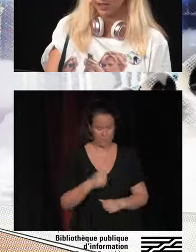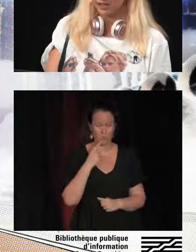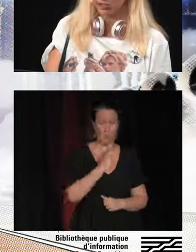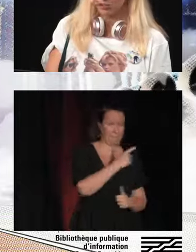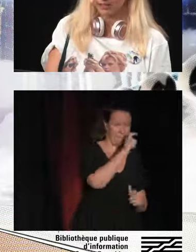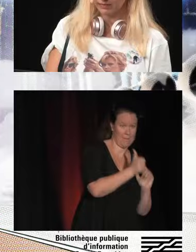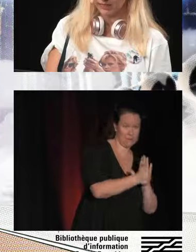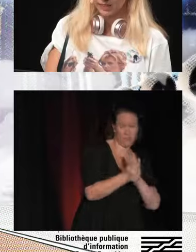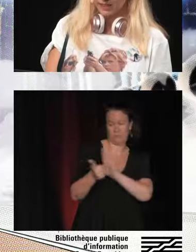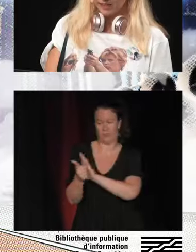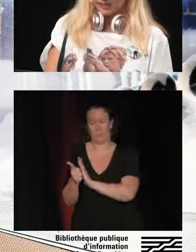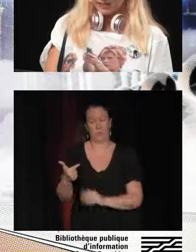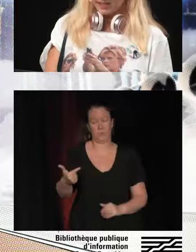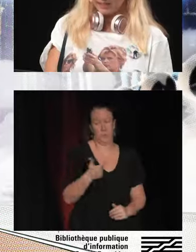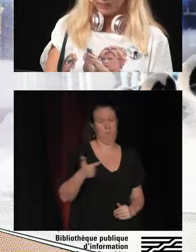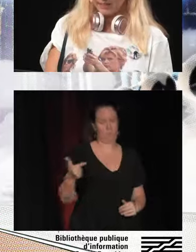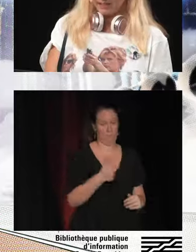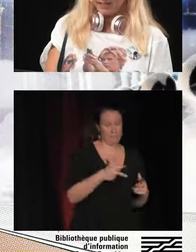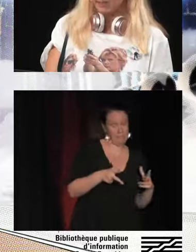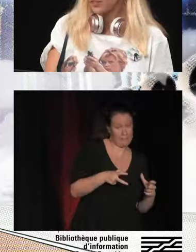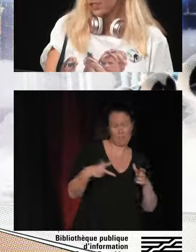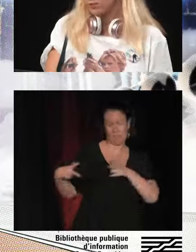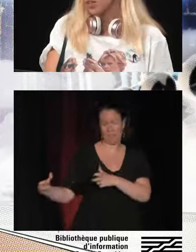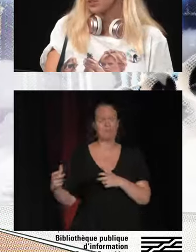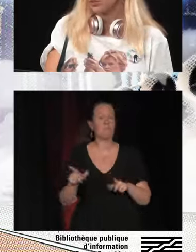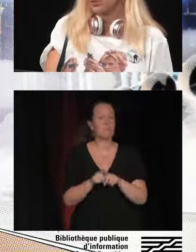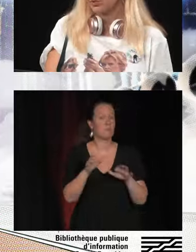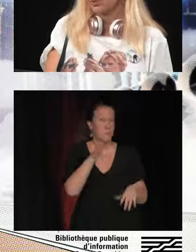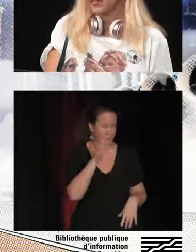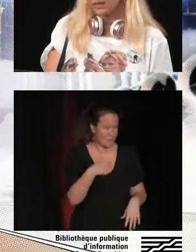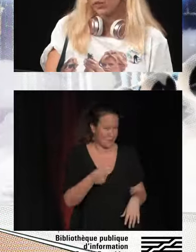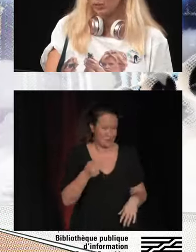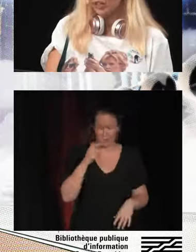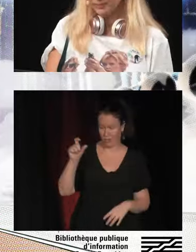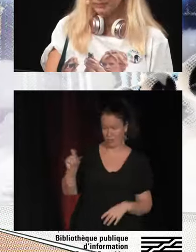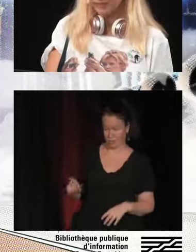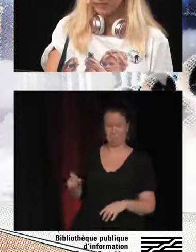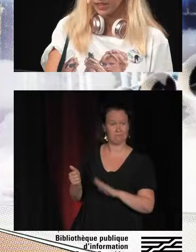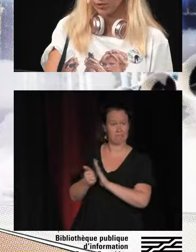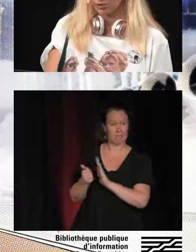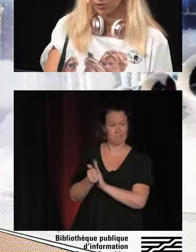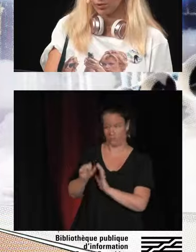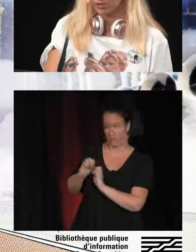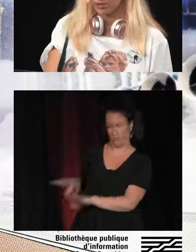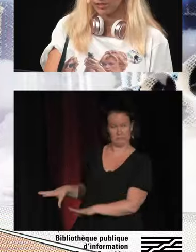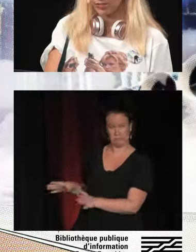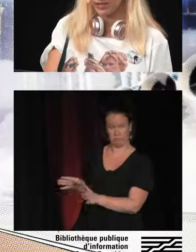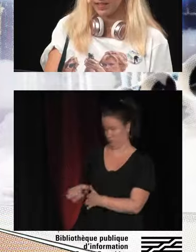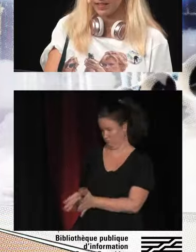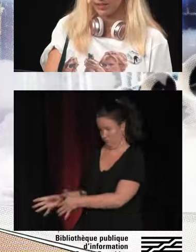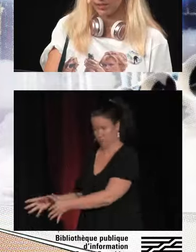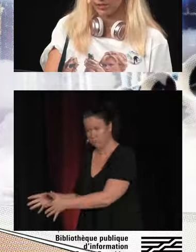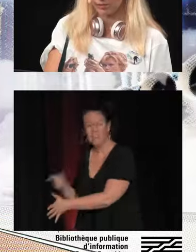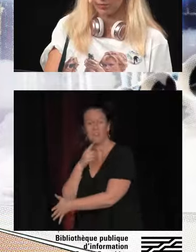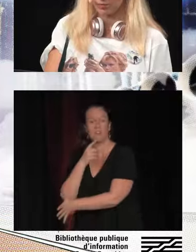personnage qui ne joue pas. Ça vous permet déjà d'avoir une IA en moins, et donc d'avoir